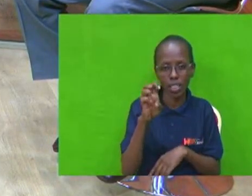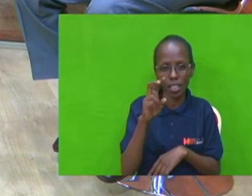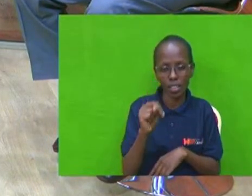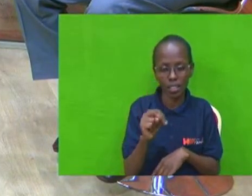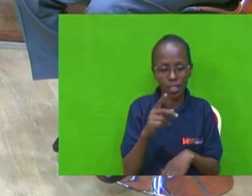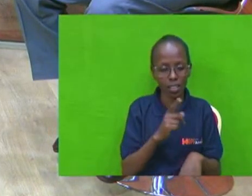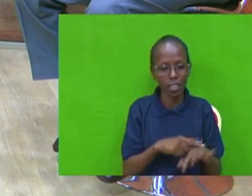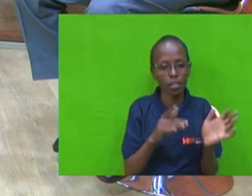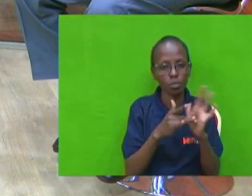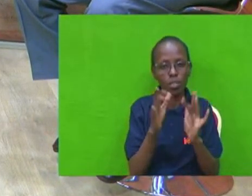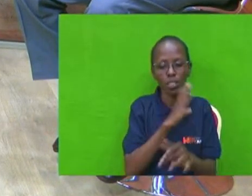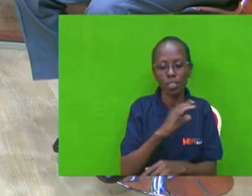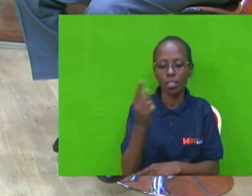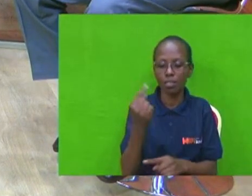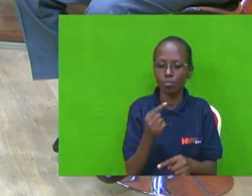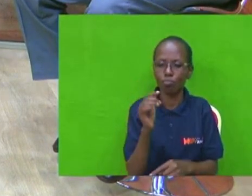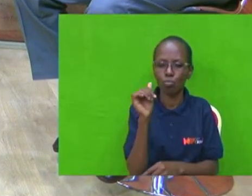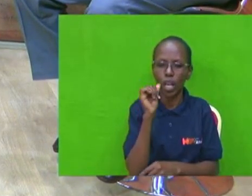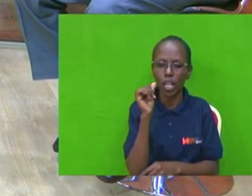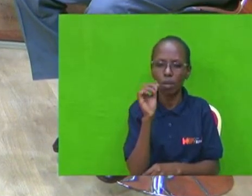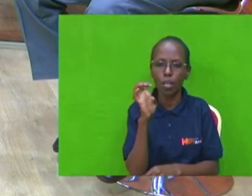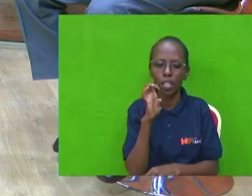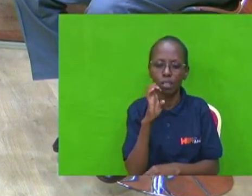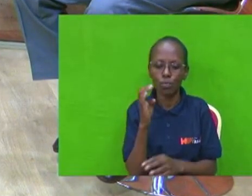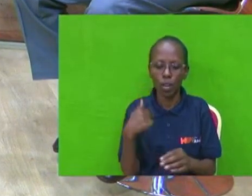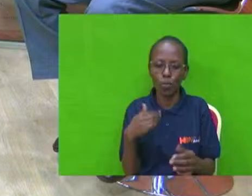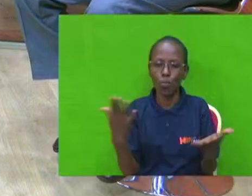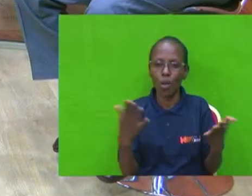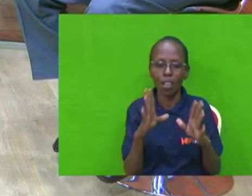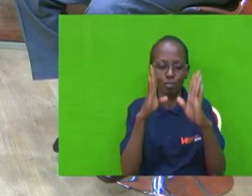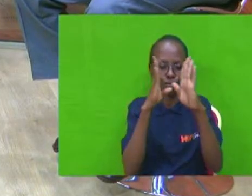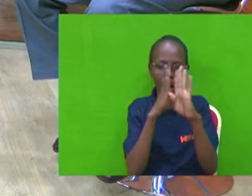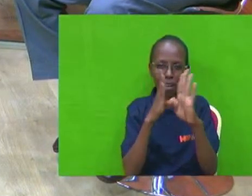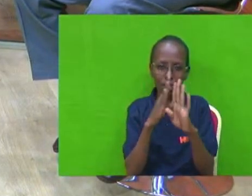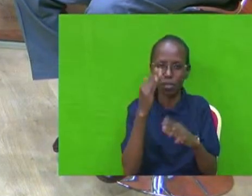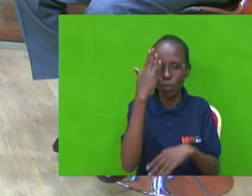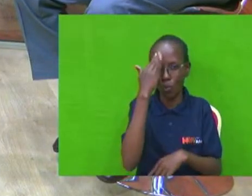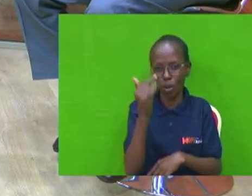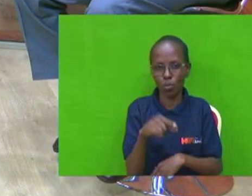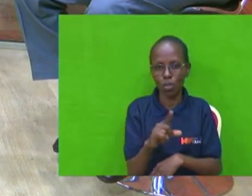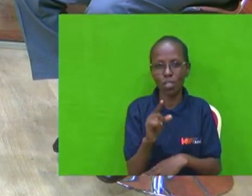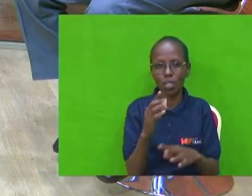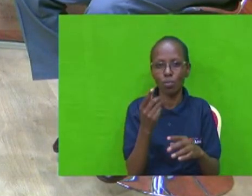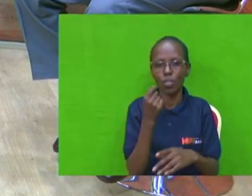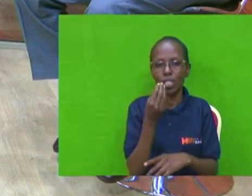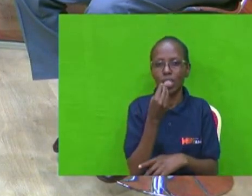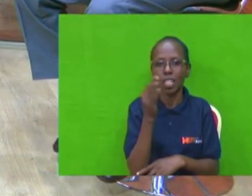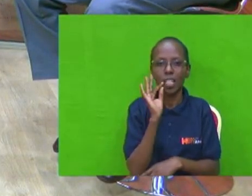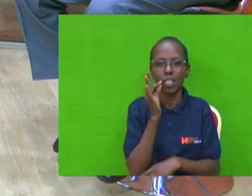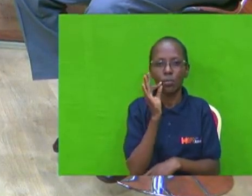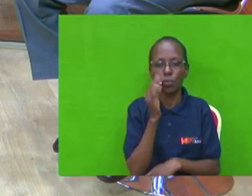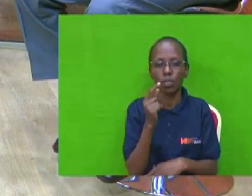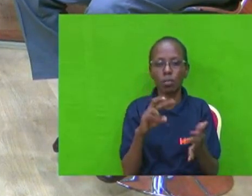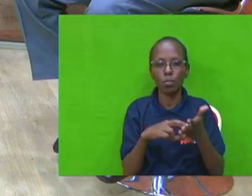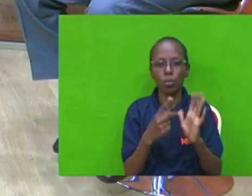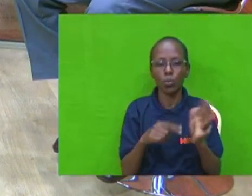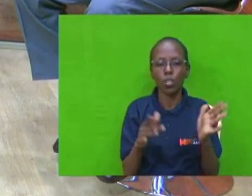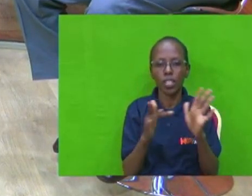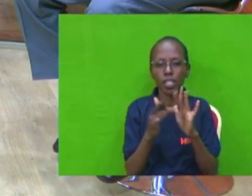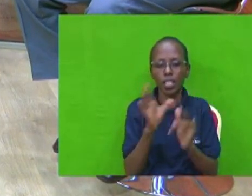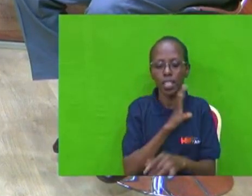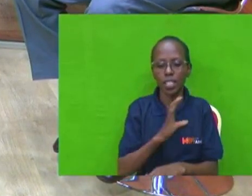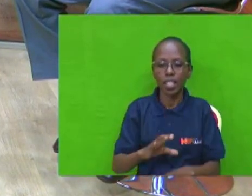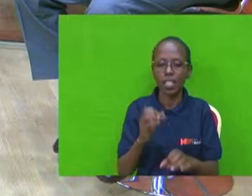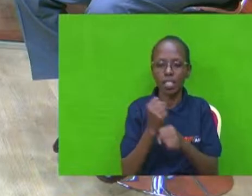alipokuja akauliza wa jamaa, mko wapi? Tumejificha. Kwani mmekula tunda? Unaona sasa kumaanisha Yesu akafanya